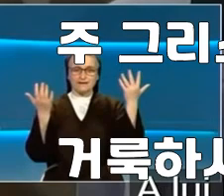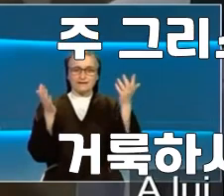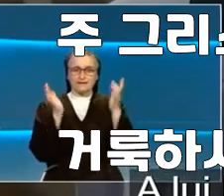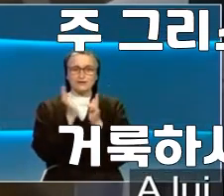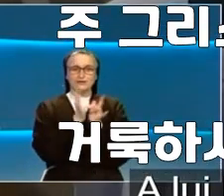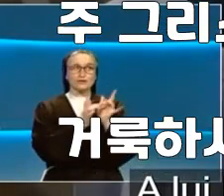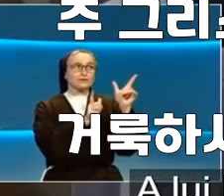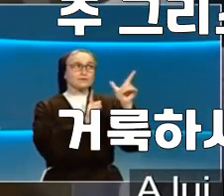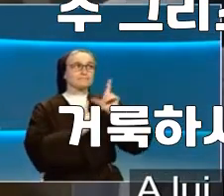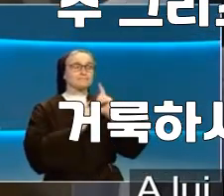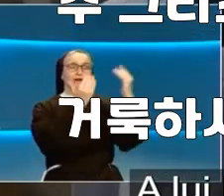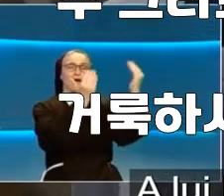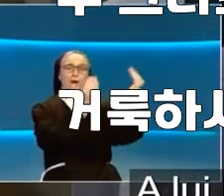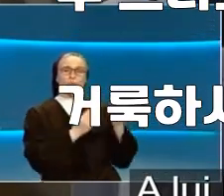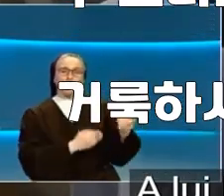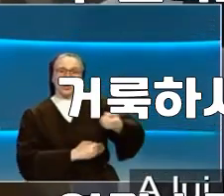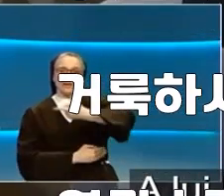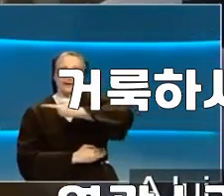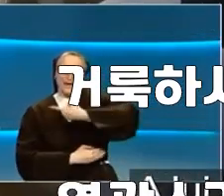Gloriosa.